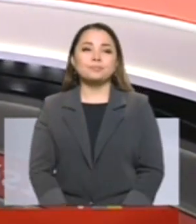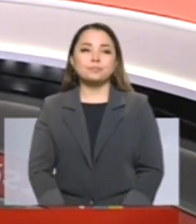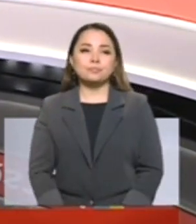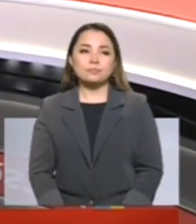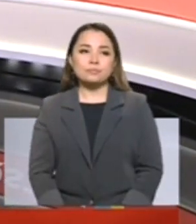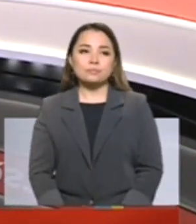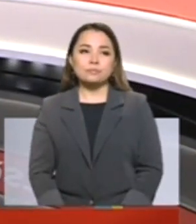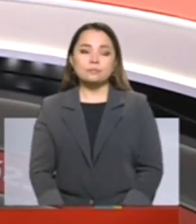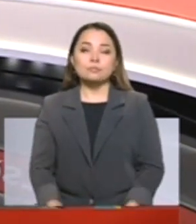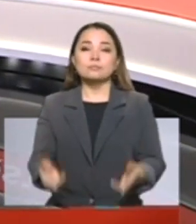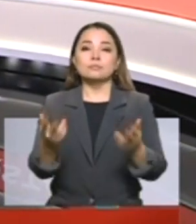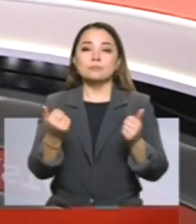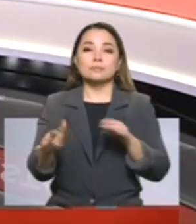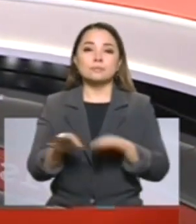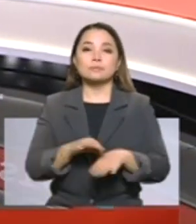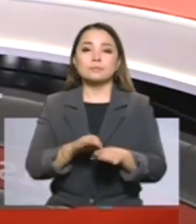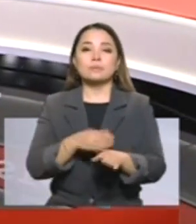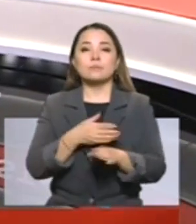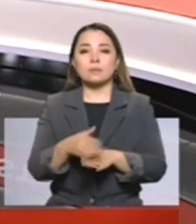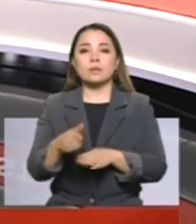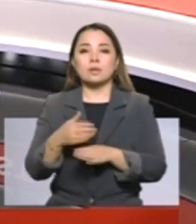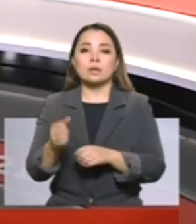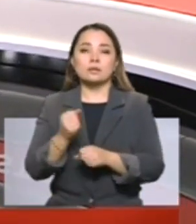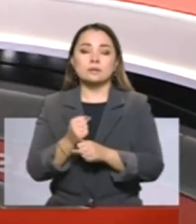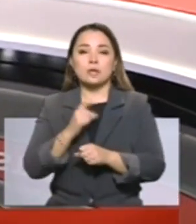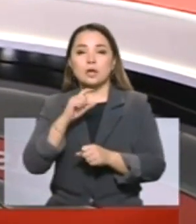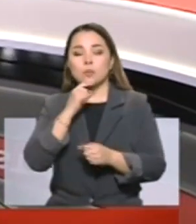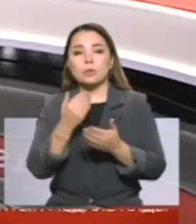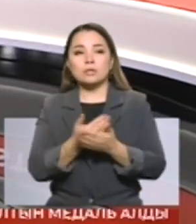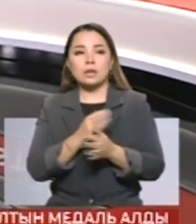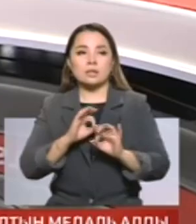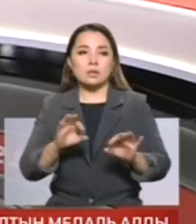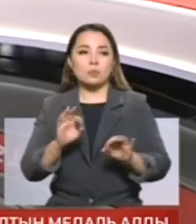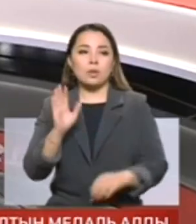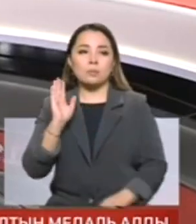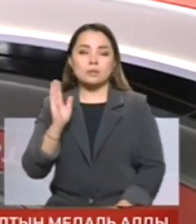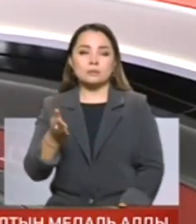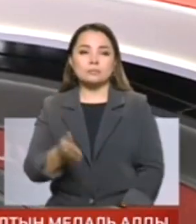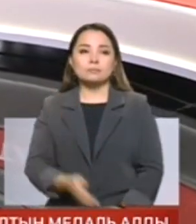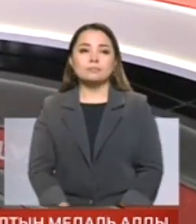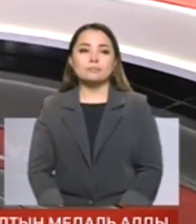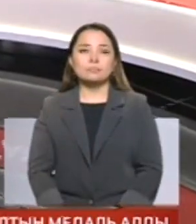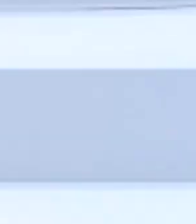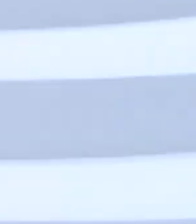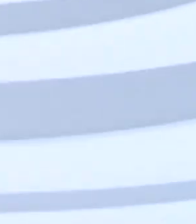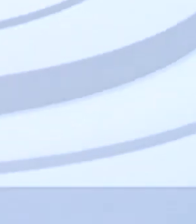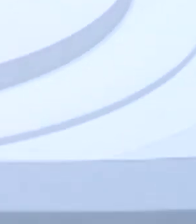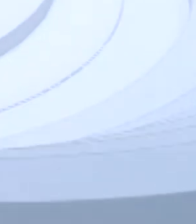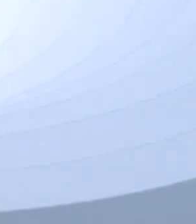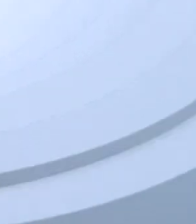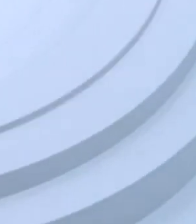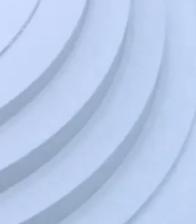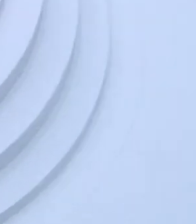Рахмет, Ләйлә. Я, бұл шара кезең-кезеңмен атқарылады. Экономика айдарында толықтырақ айтып беремін.